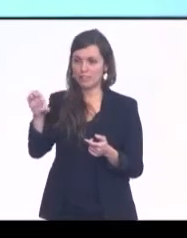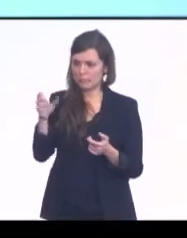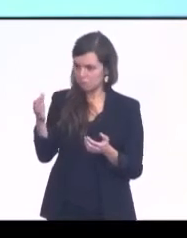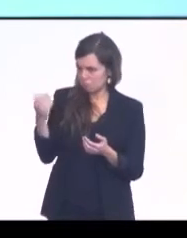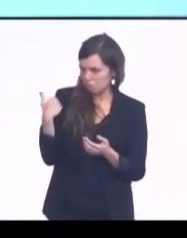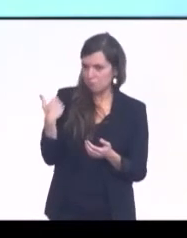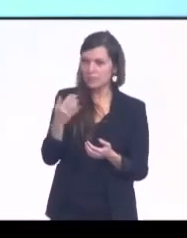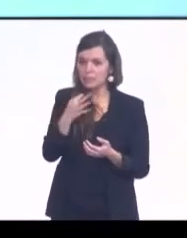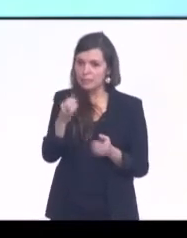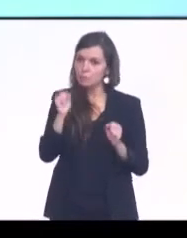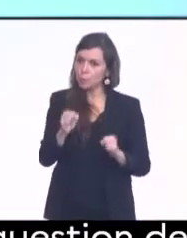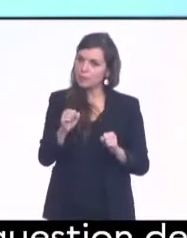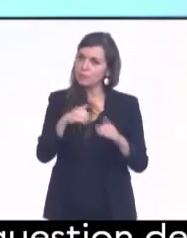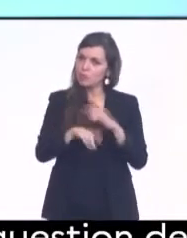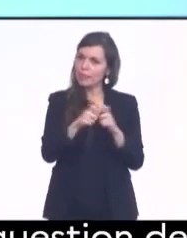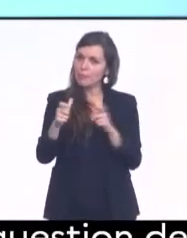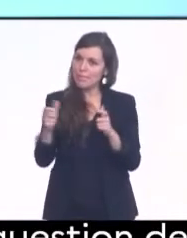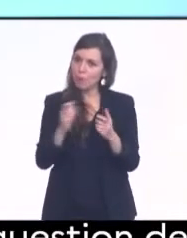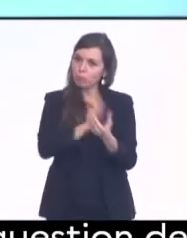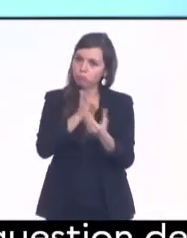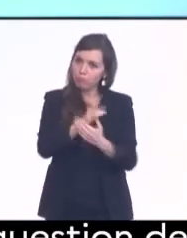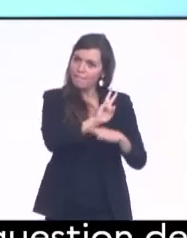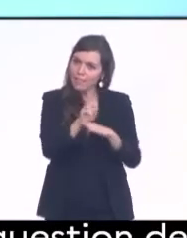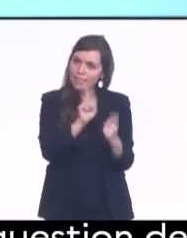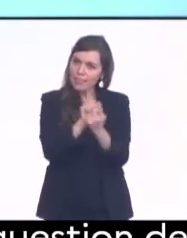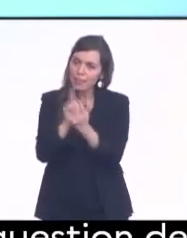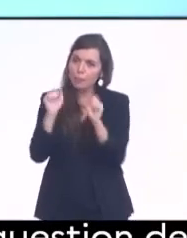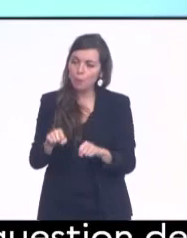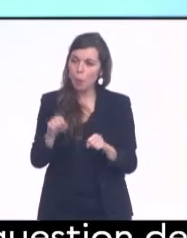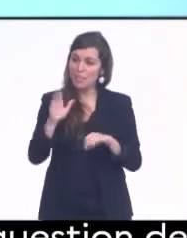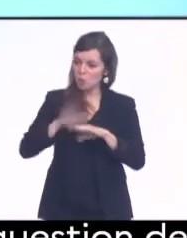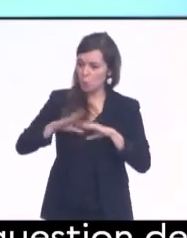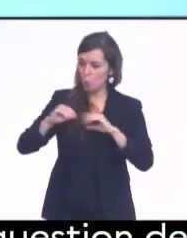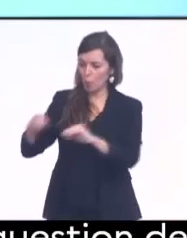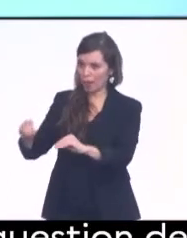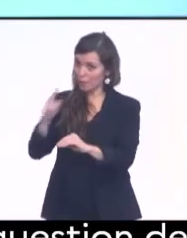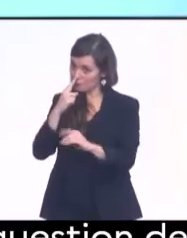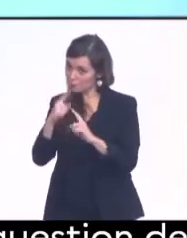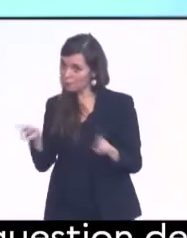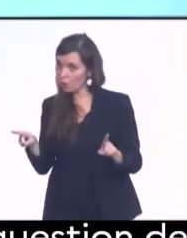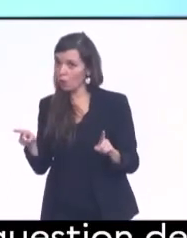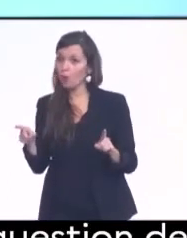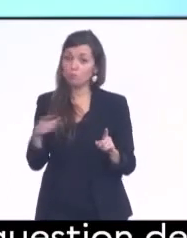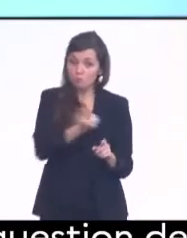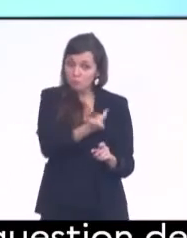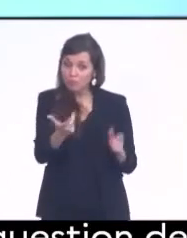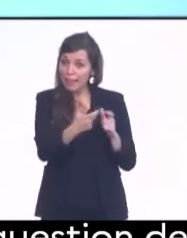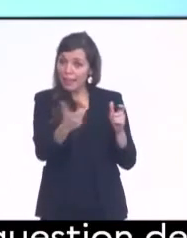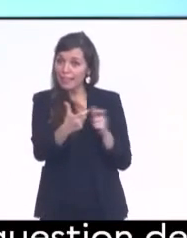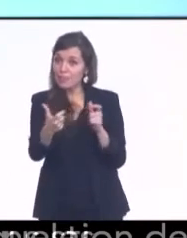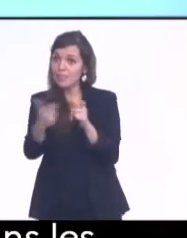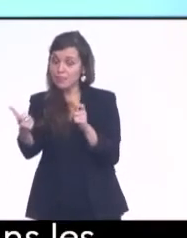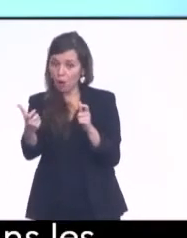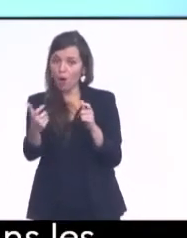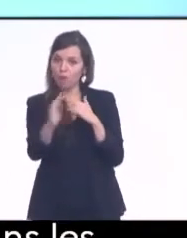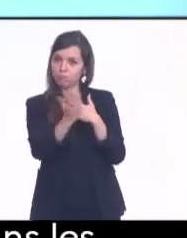les établissements, mais on constate que dans la réalité, c'est pas tout à fait comme ça. Certains établissements montrent que